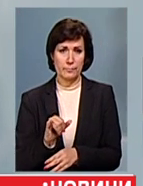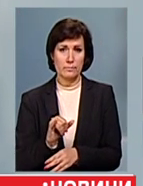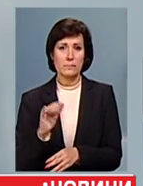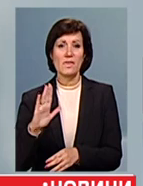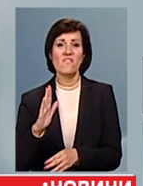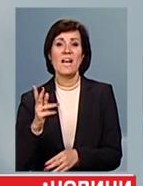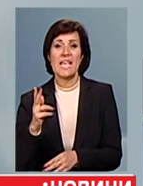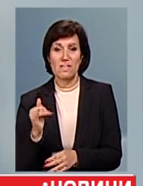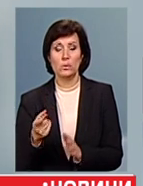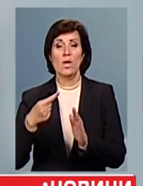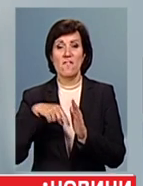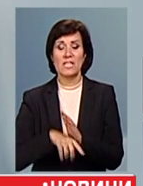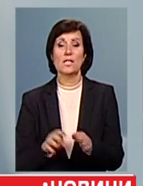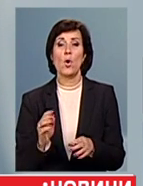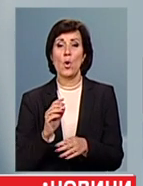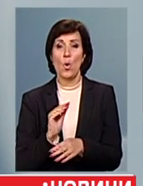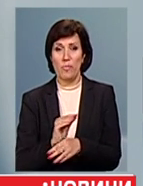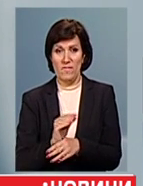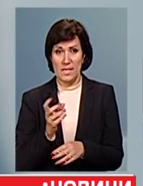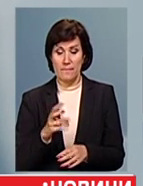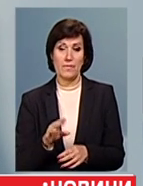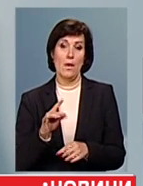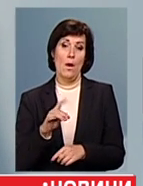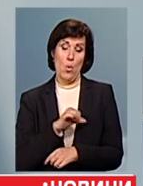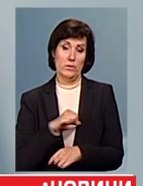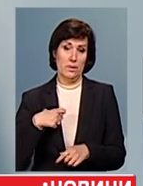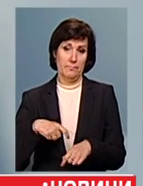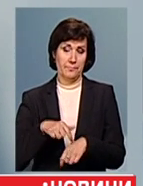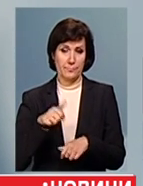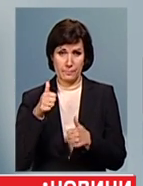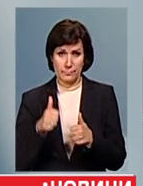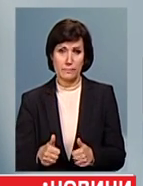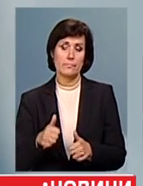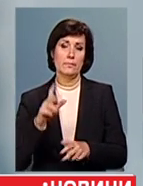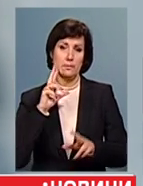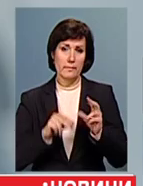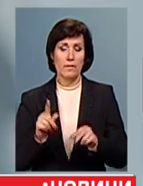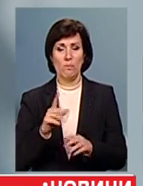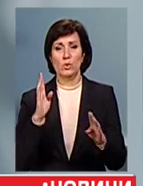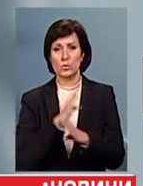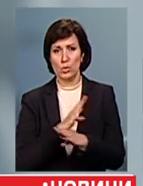в качестве обвинения. Я хочу добавить, что он сам чувствует себя хорошо, рассчитывает, что все-таки его